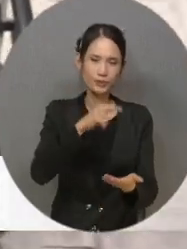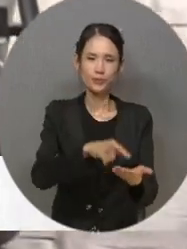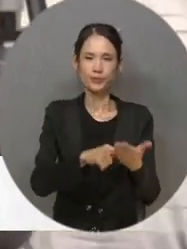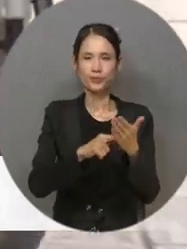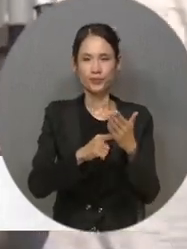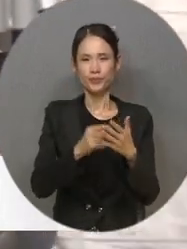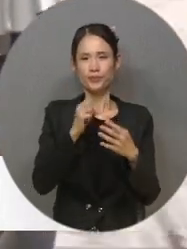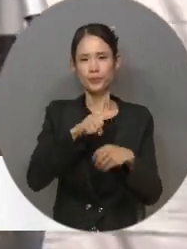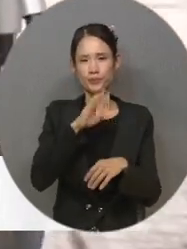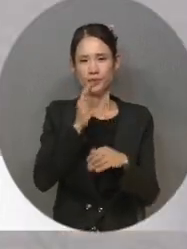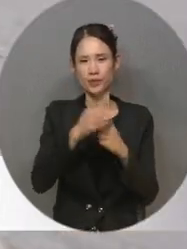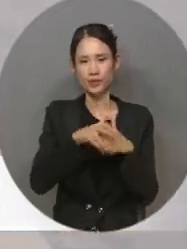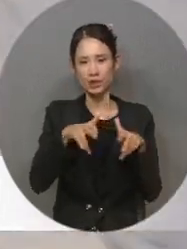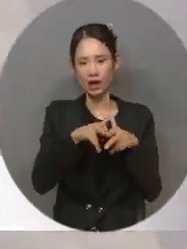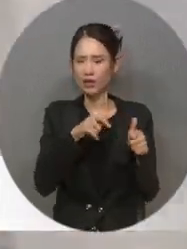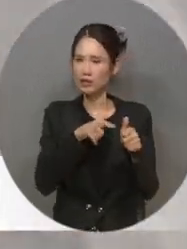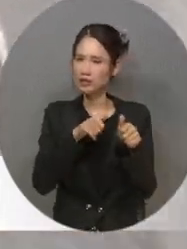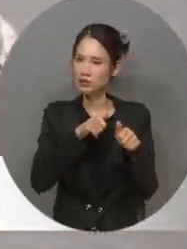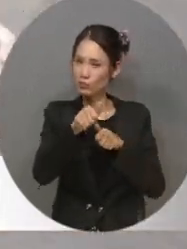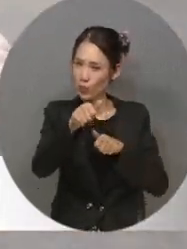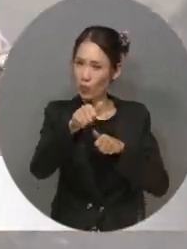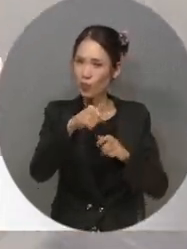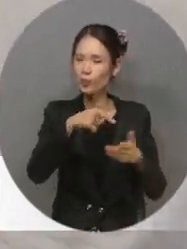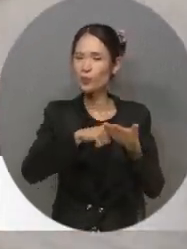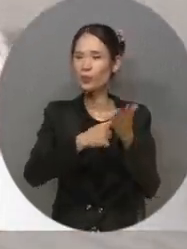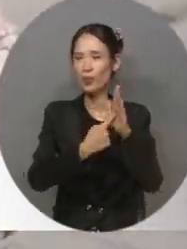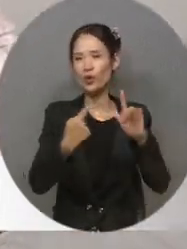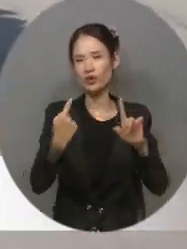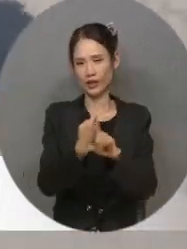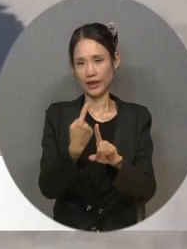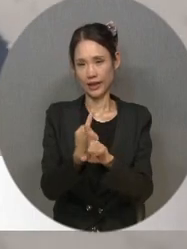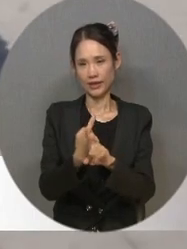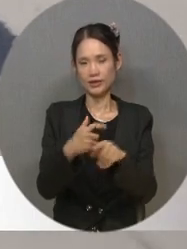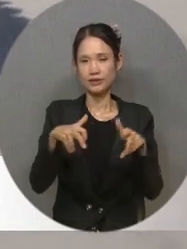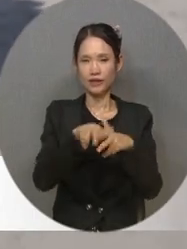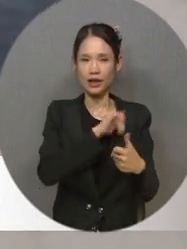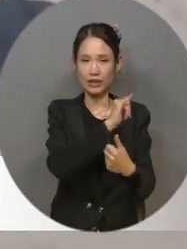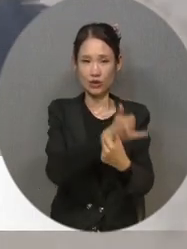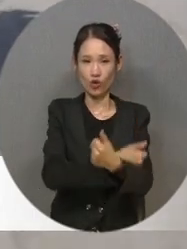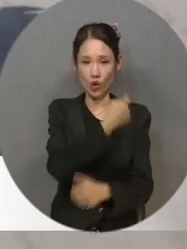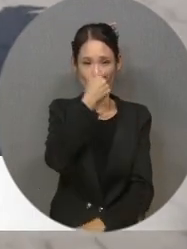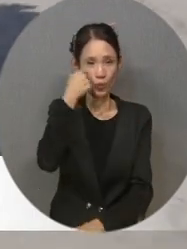이와 별개로 장애 극복이라는 표현을 개선하는 것이 장애인의 인권